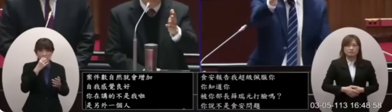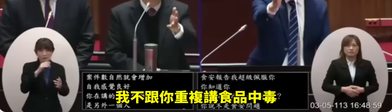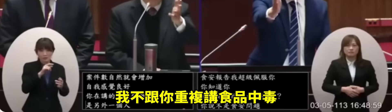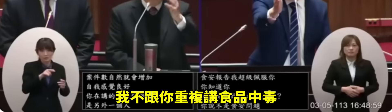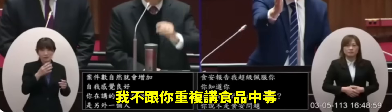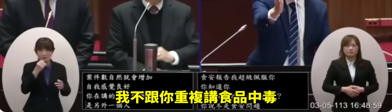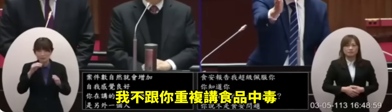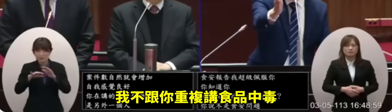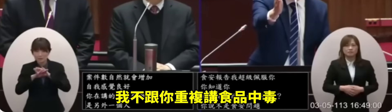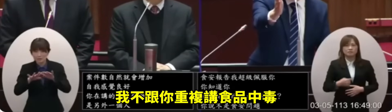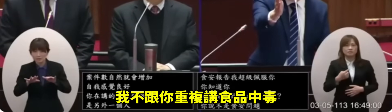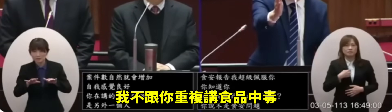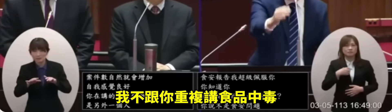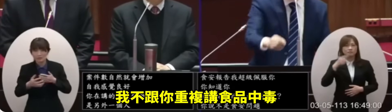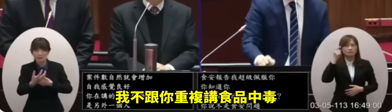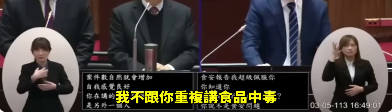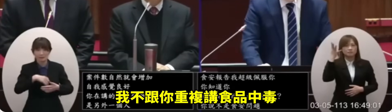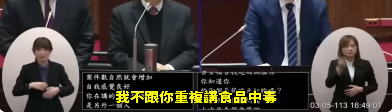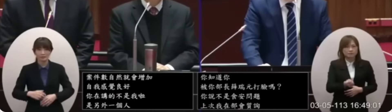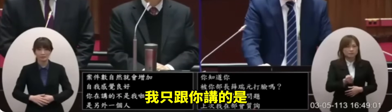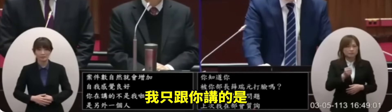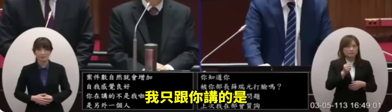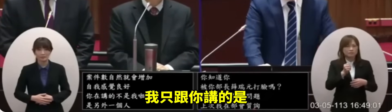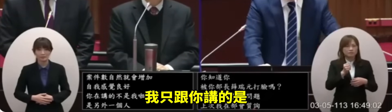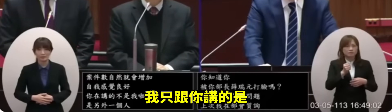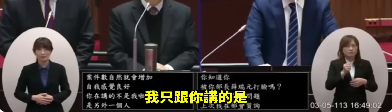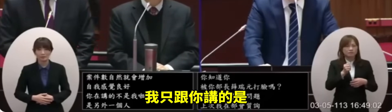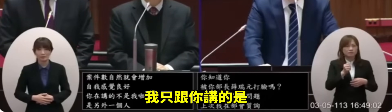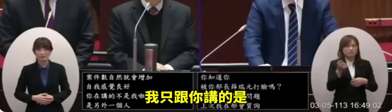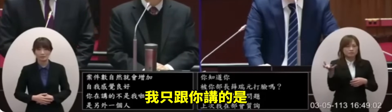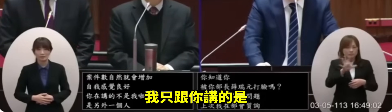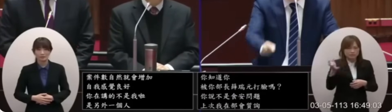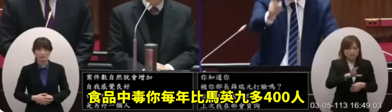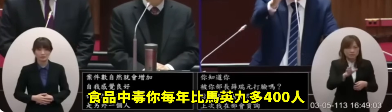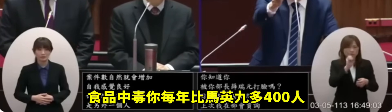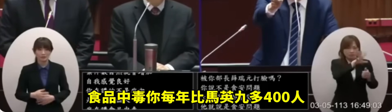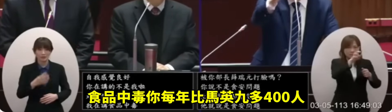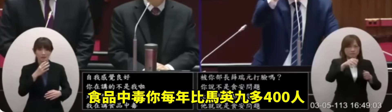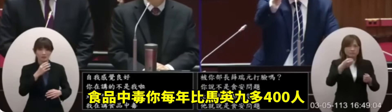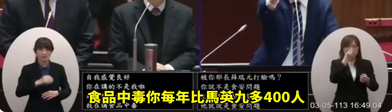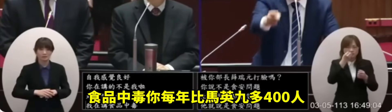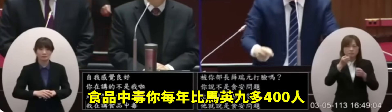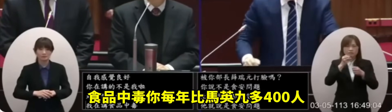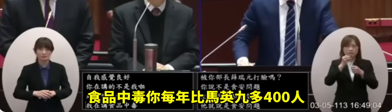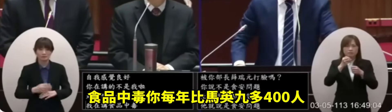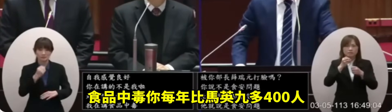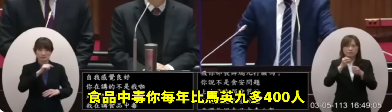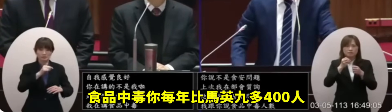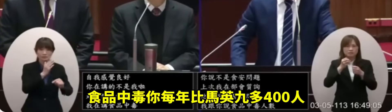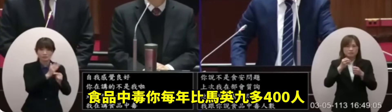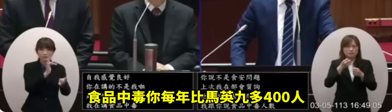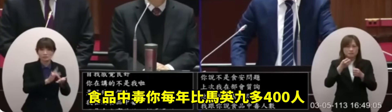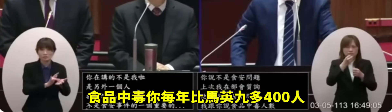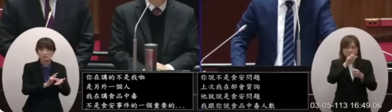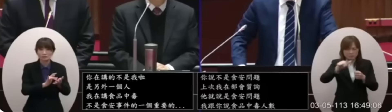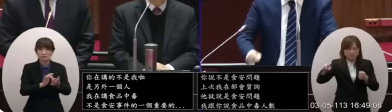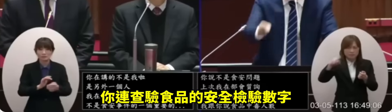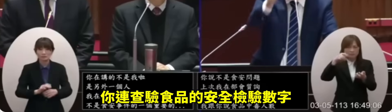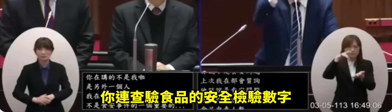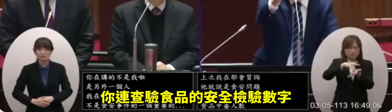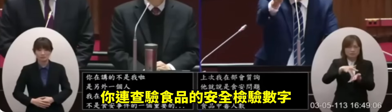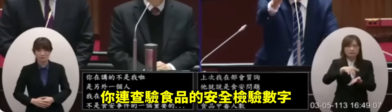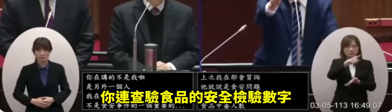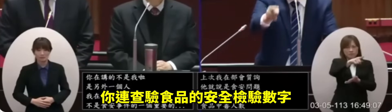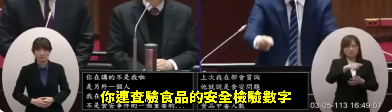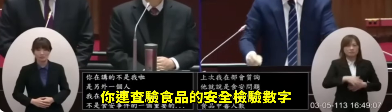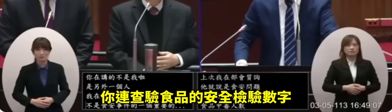个重 点。我跟你重复讲食品中毒，我只跟你讲的是 中毒、啊、 食品中毒，你每年比马英九多400人。你